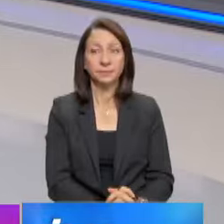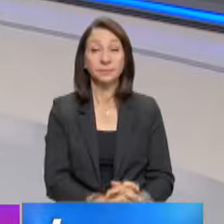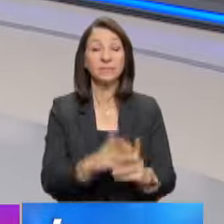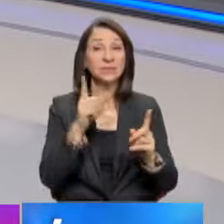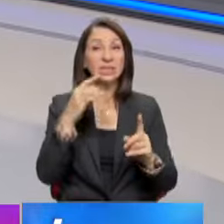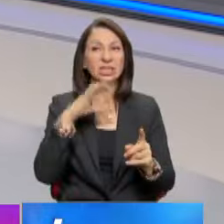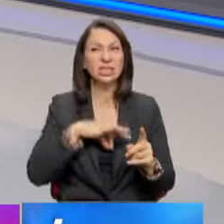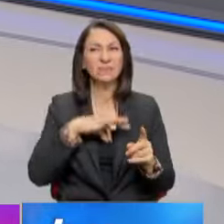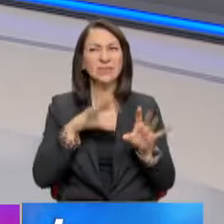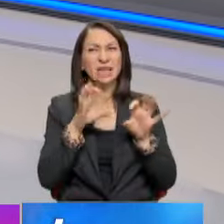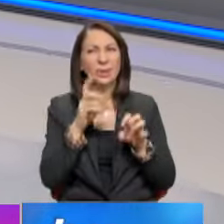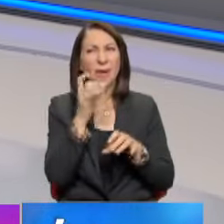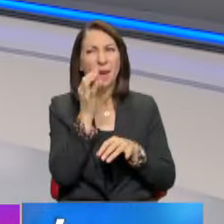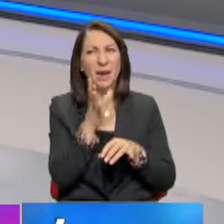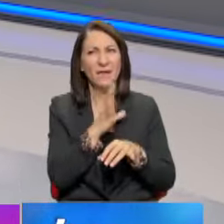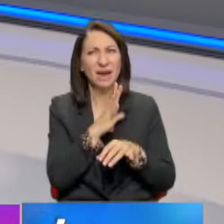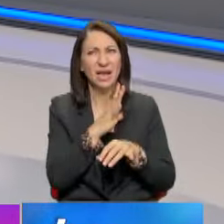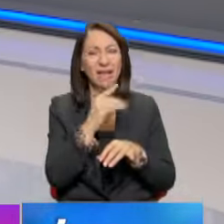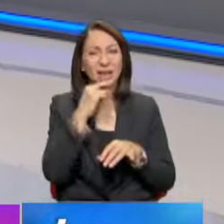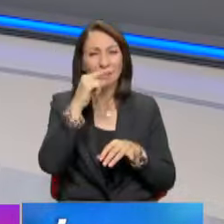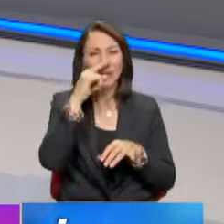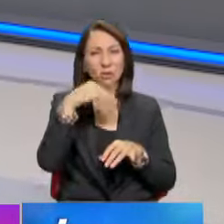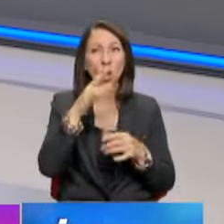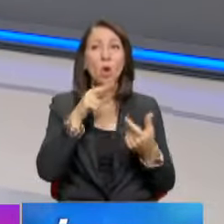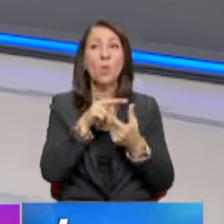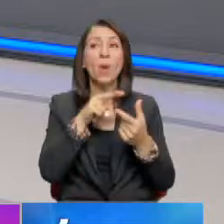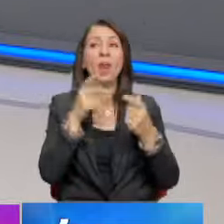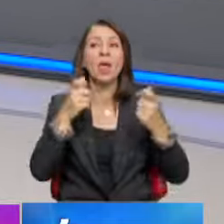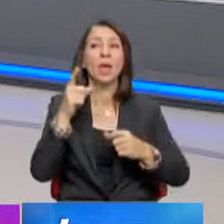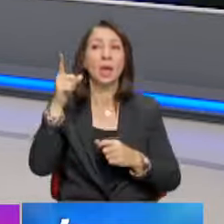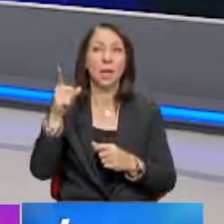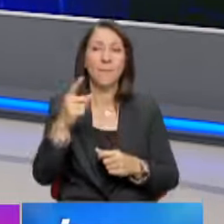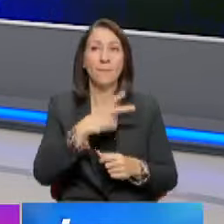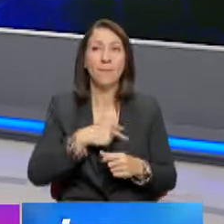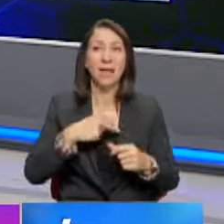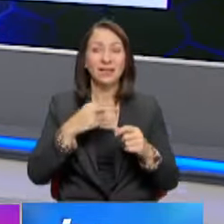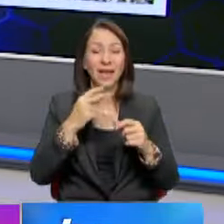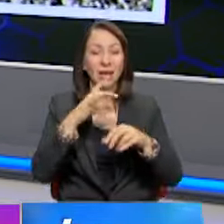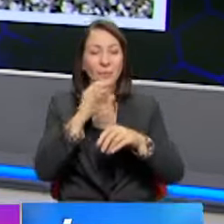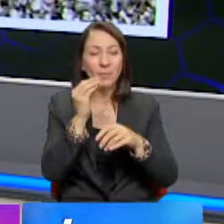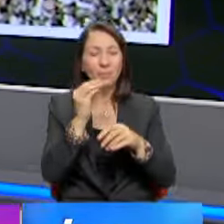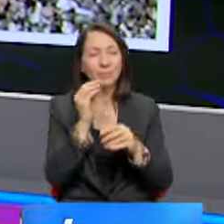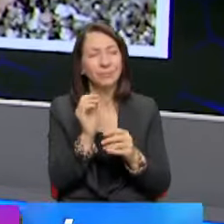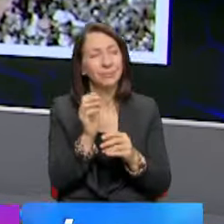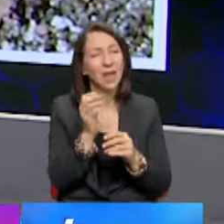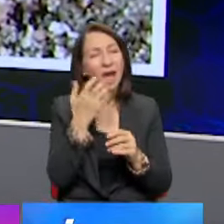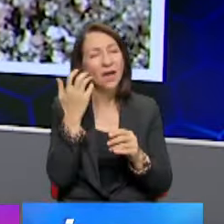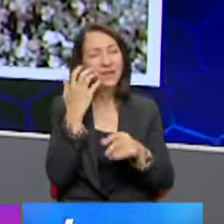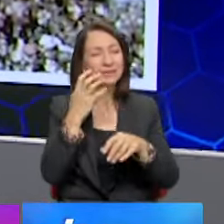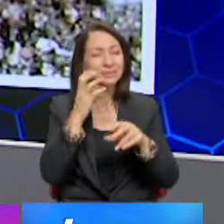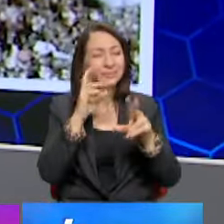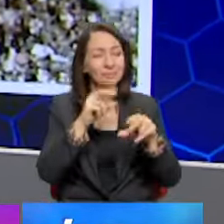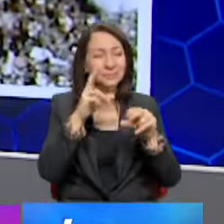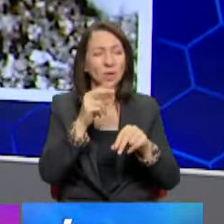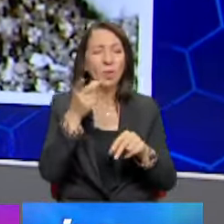Sırada içimizi acıtacak bir haber olacak. Gebze'den sonra Ümraniye'de de belediye barınağında ölü ve yaralı hayvanlar